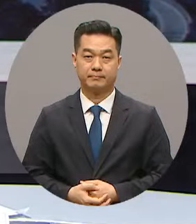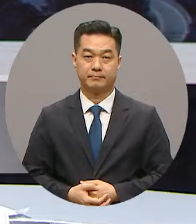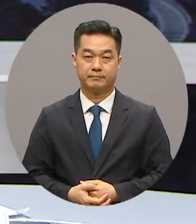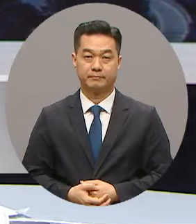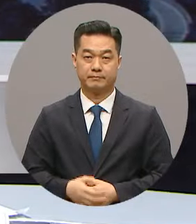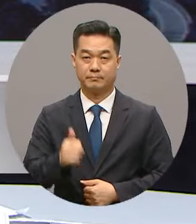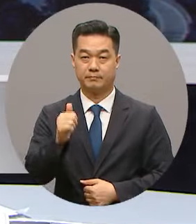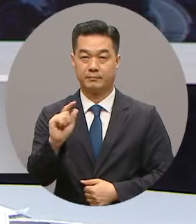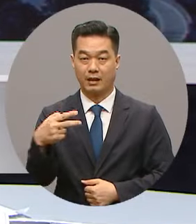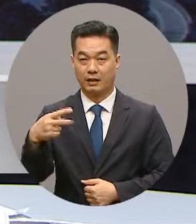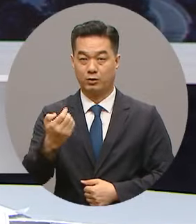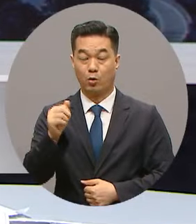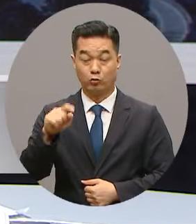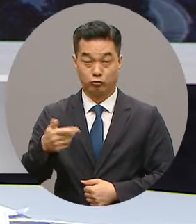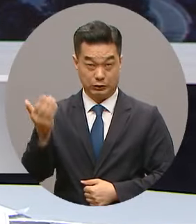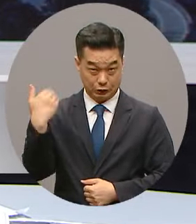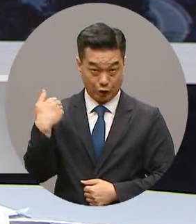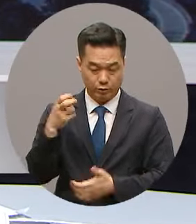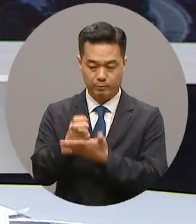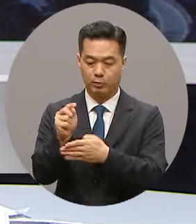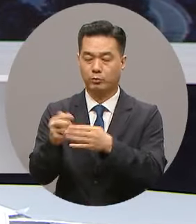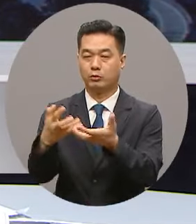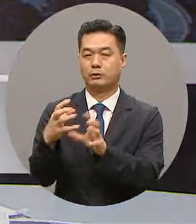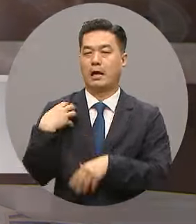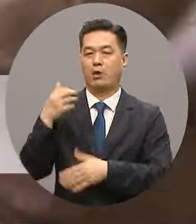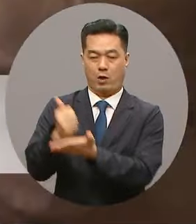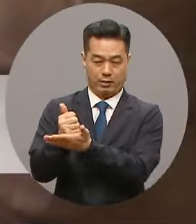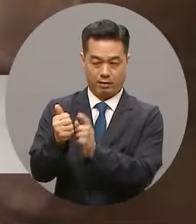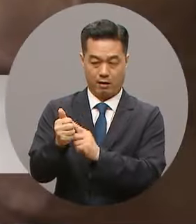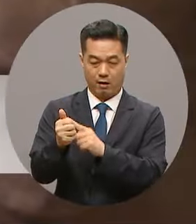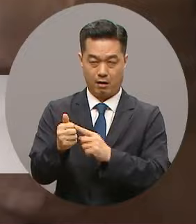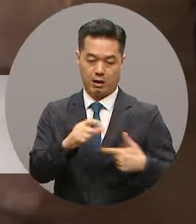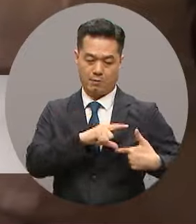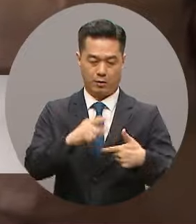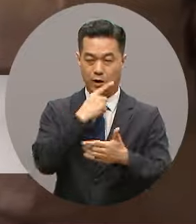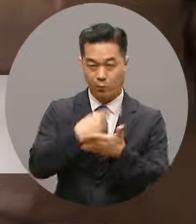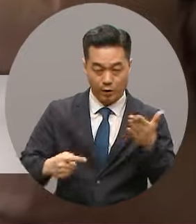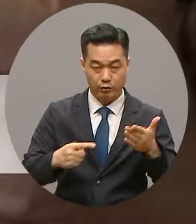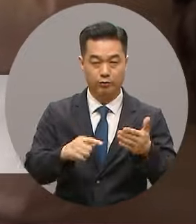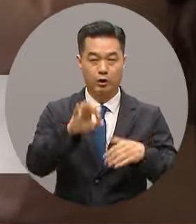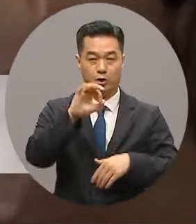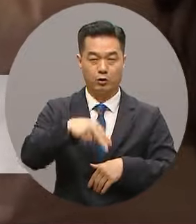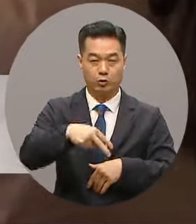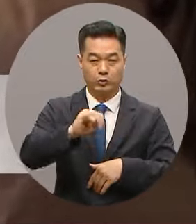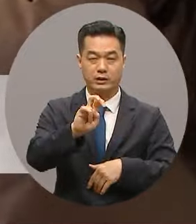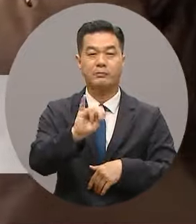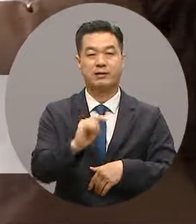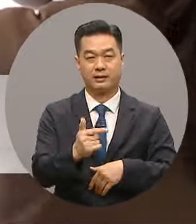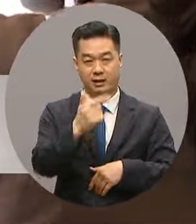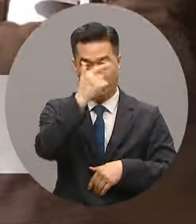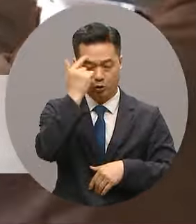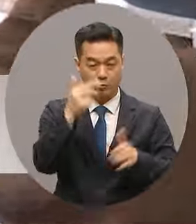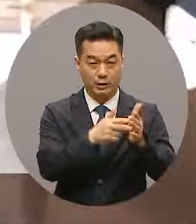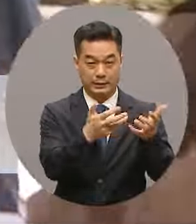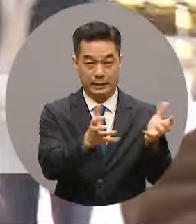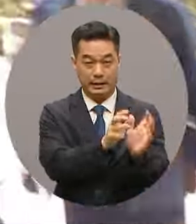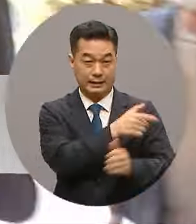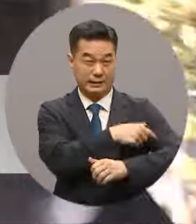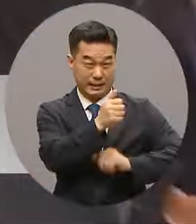한동훈 전 법무부장관의 명예를 훼손한 혐의로 재판을 받아온 유시민 전 노무현재단 이사장에 대해 대법원이